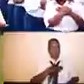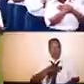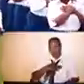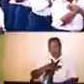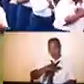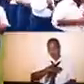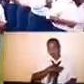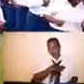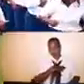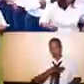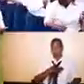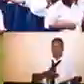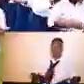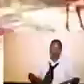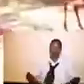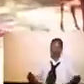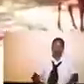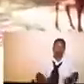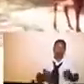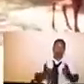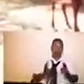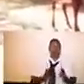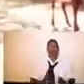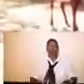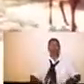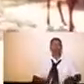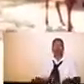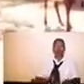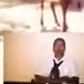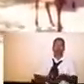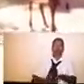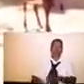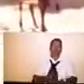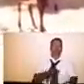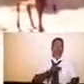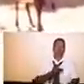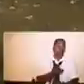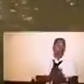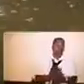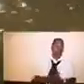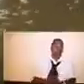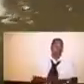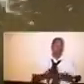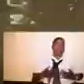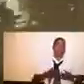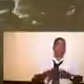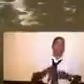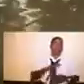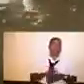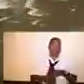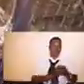owandi ngafilia mwambi katata ngachibinda wana mashonse efyo no